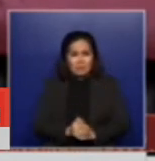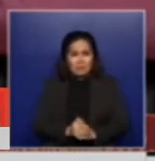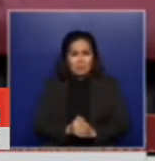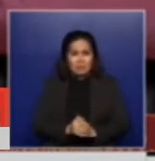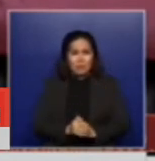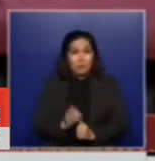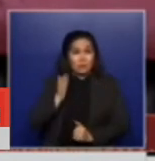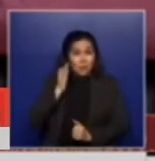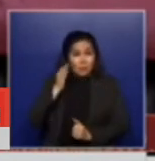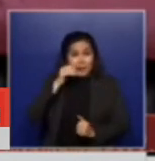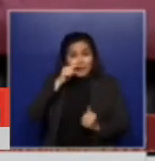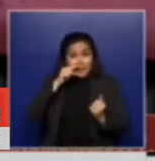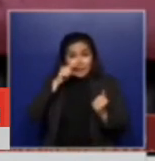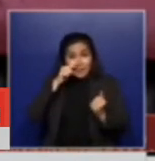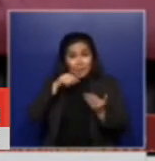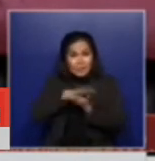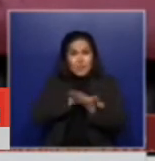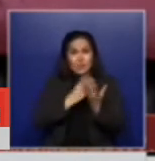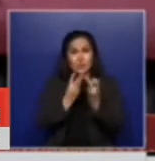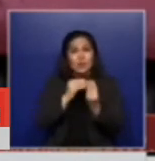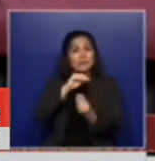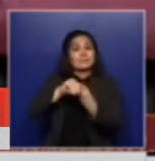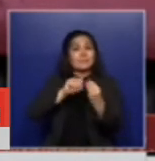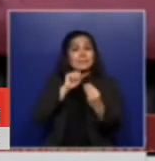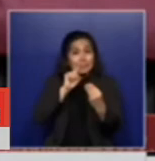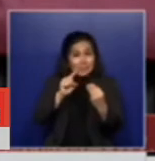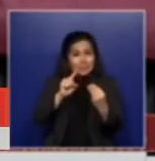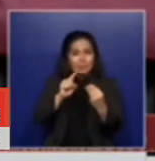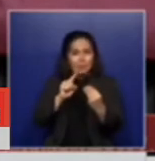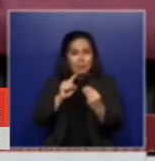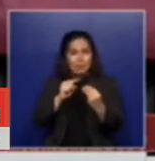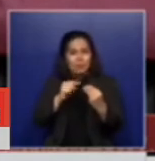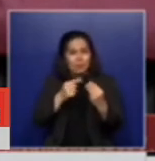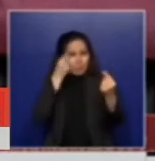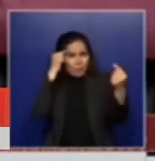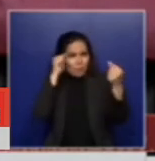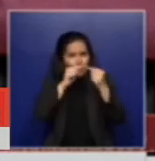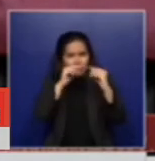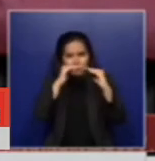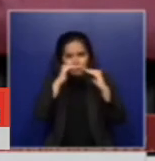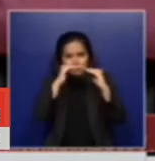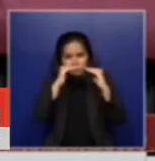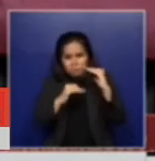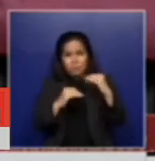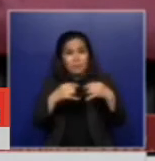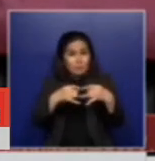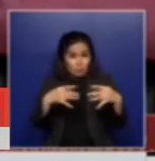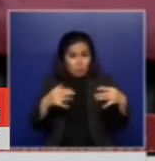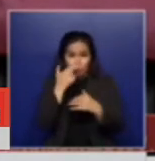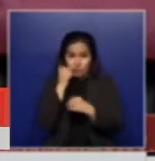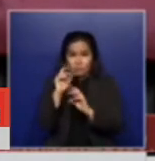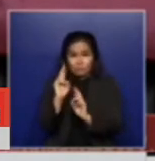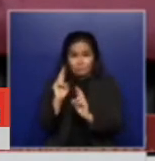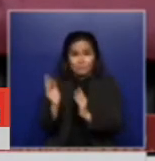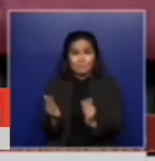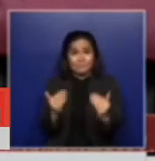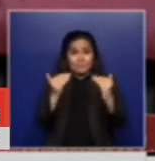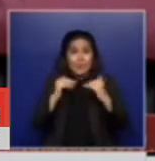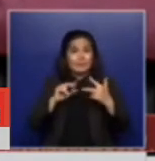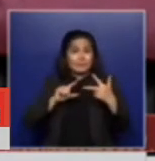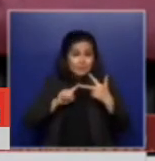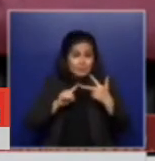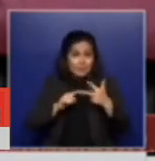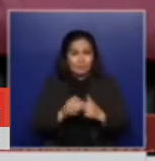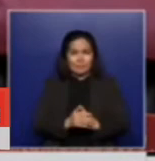ม่เป็นตัวเลขทางเศรษฐกิจมันไม่เคยโกหกใครและมันจะไม่เป็นไปตามที่ท่านประเมินครับข้อที่3รายจ่ายจ